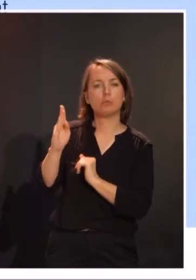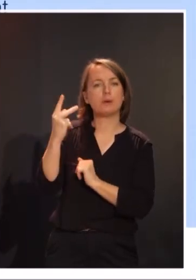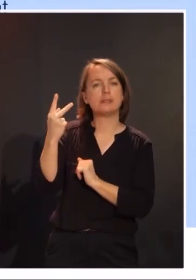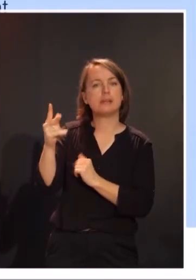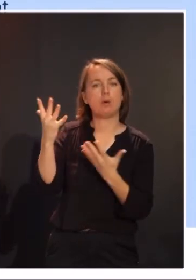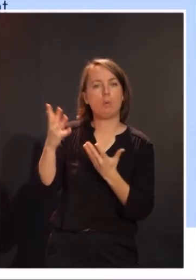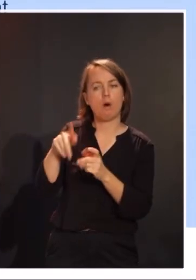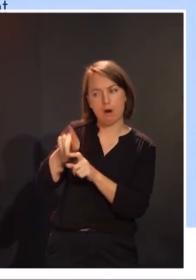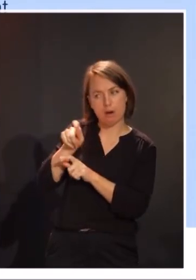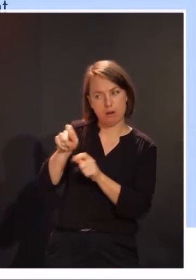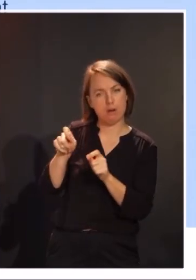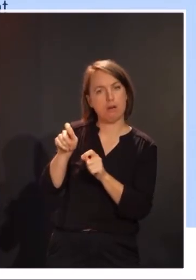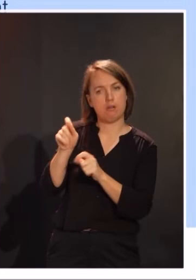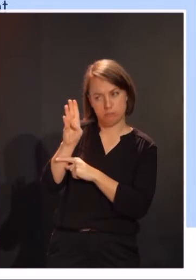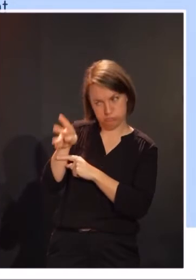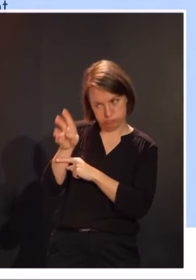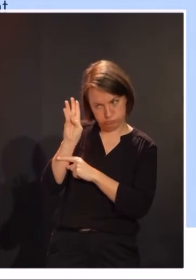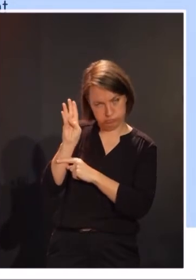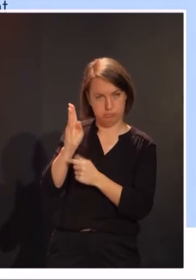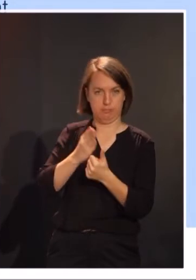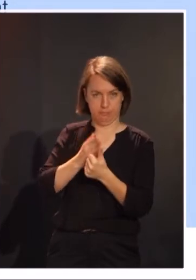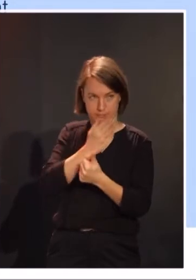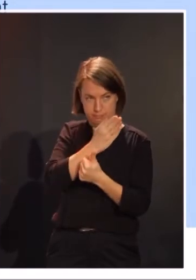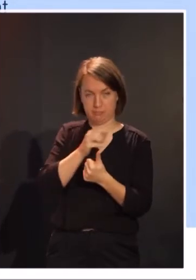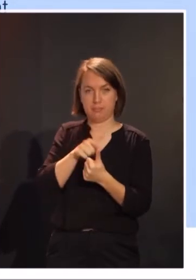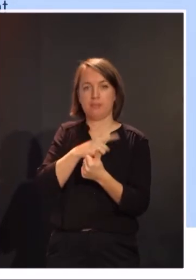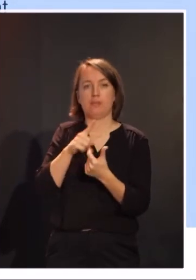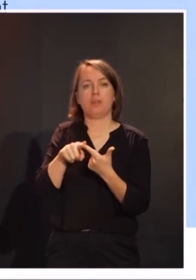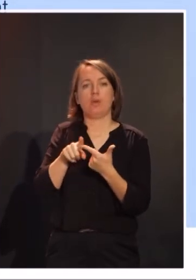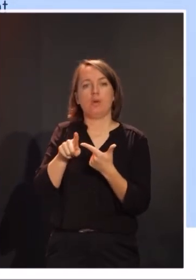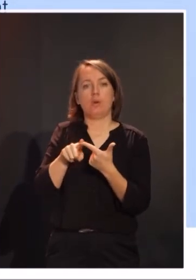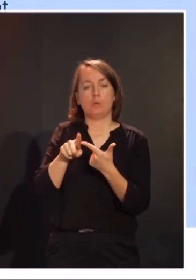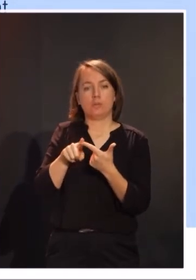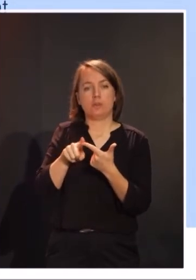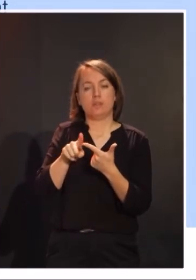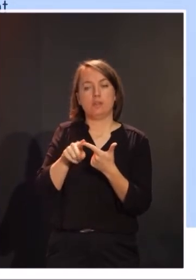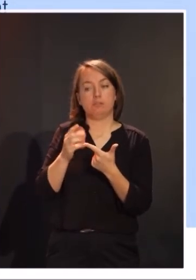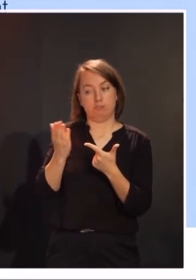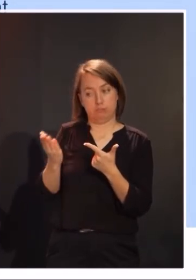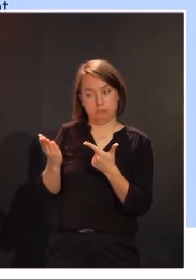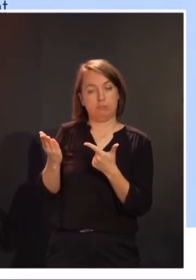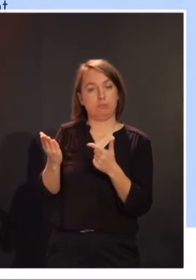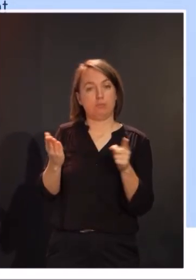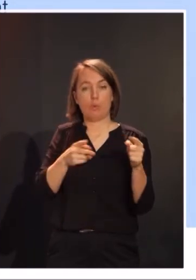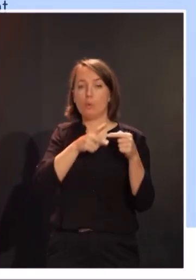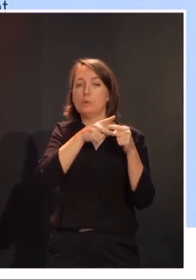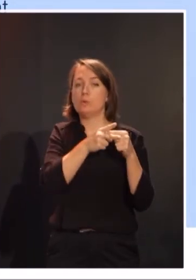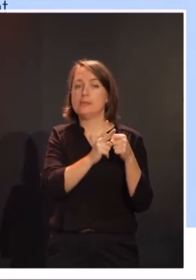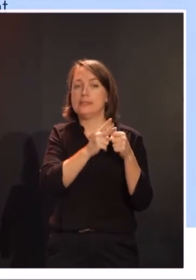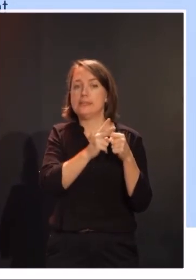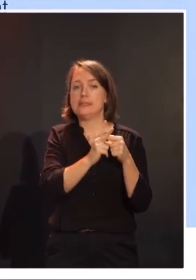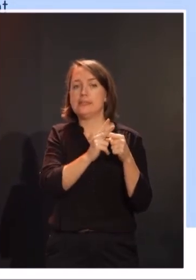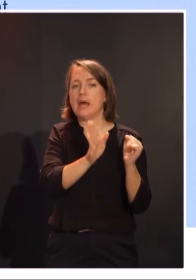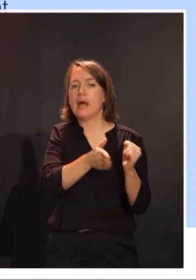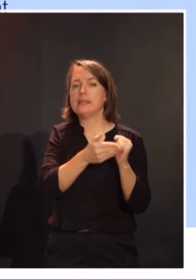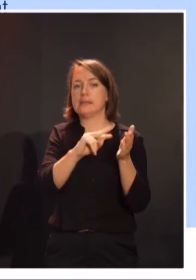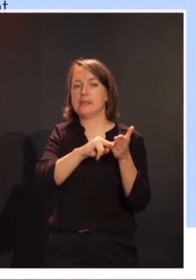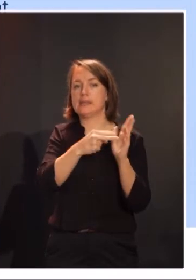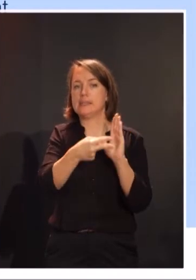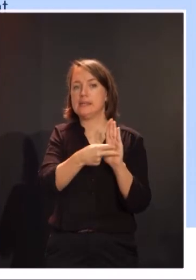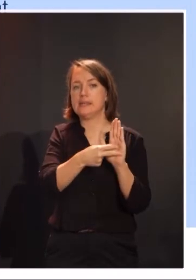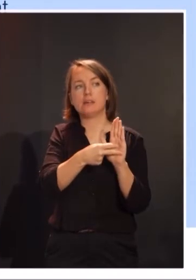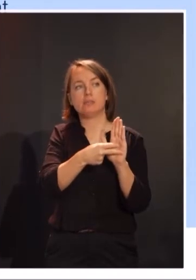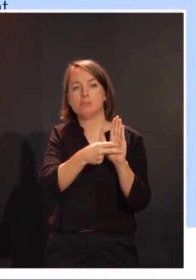formation, la possibilité aussi de mettre à disposition ces outils, ces aides techniques,